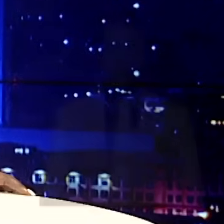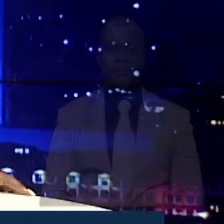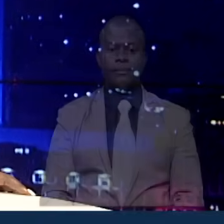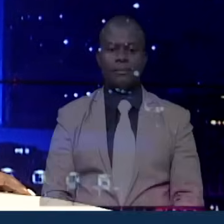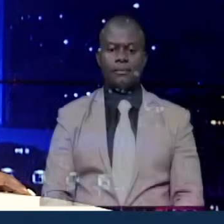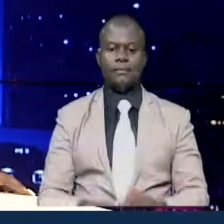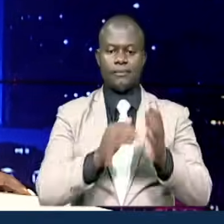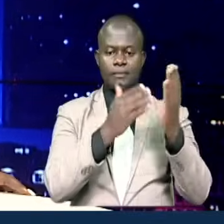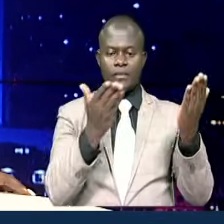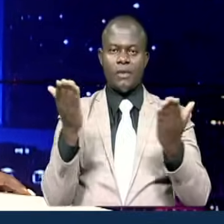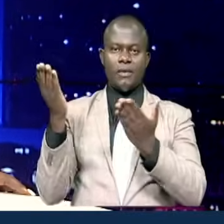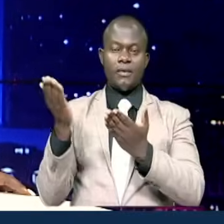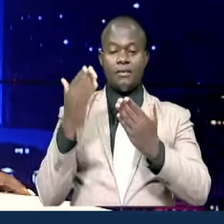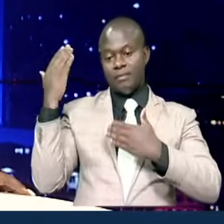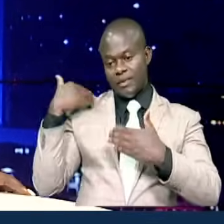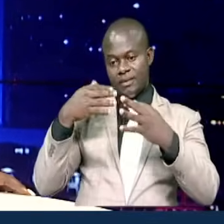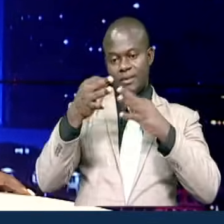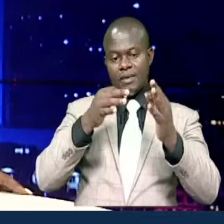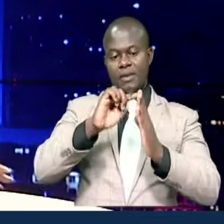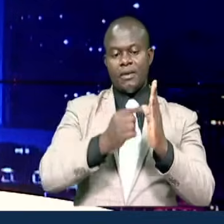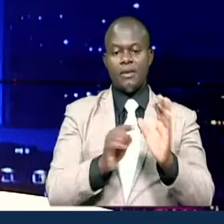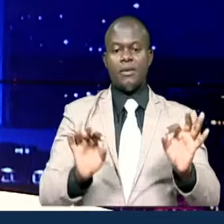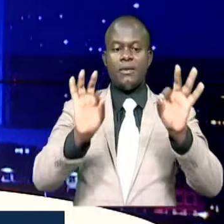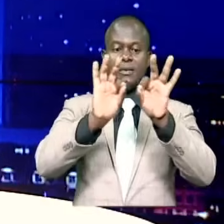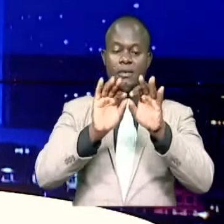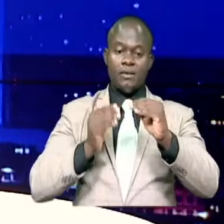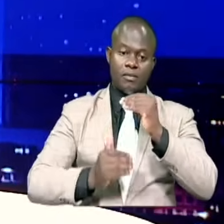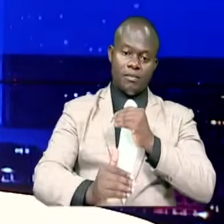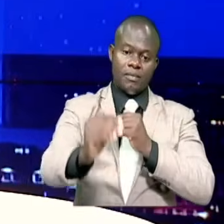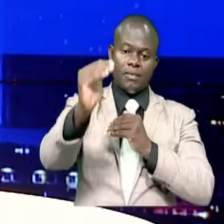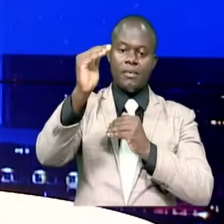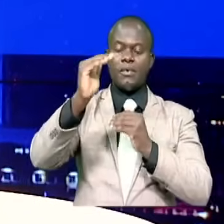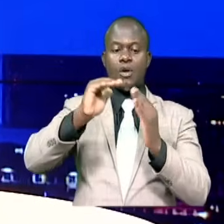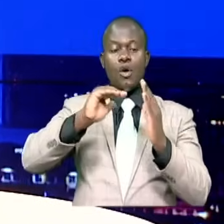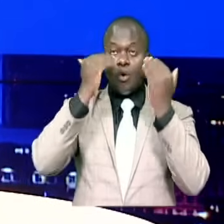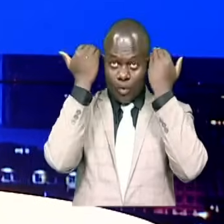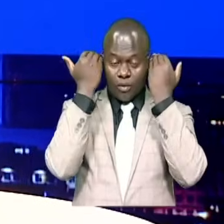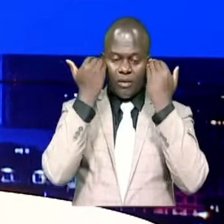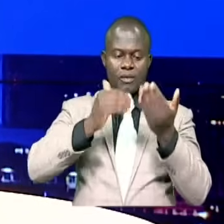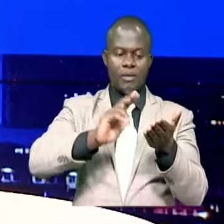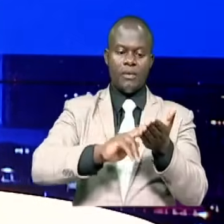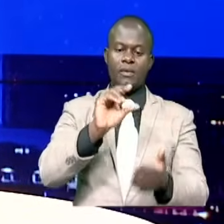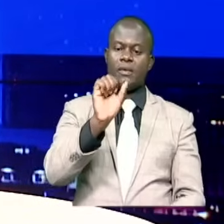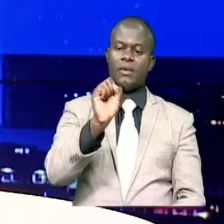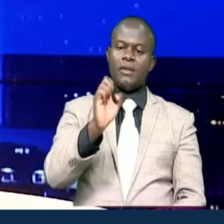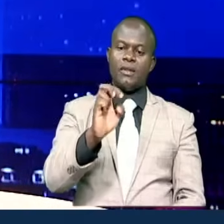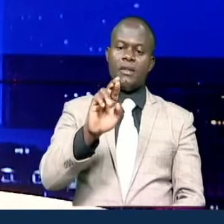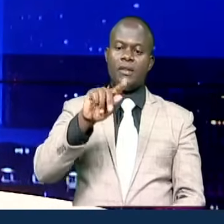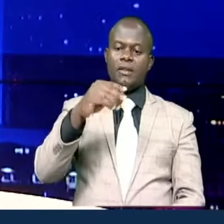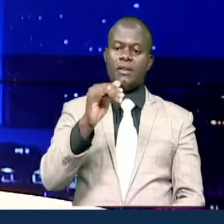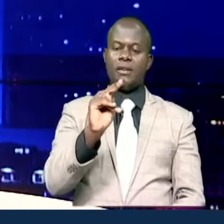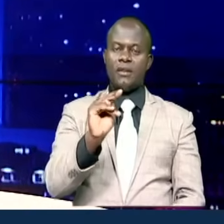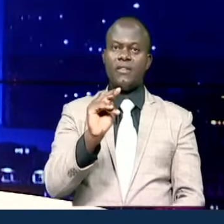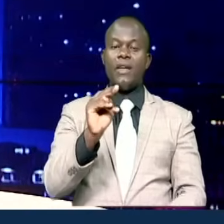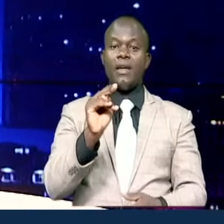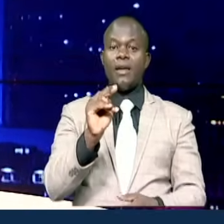Ikazi nanone muri aya makuru nari mbikomeje mu ngingo z'ingenzi. Nyuma y'uko urukiko ruhamije Seraphe Twahirwa na Pierre Basabose ibyaha